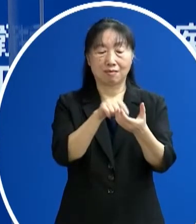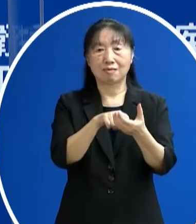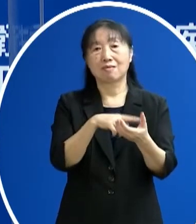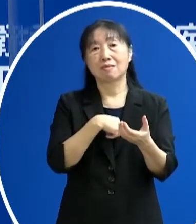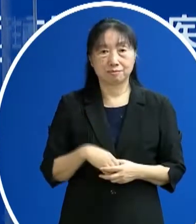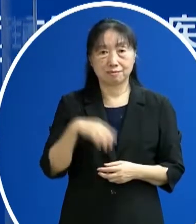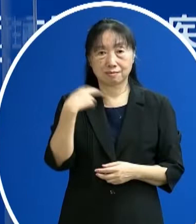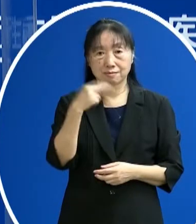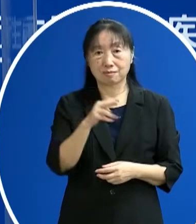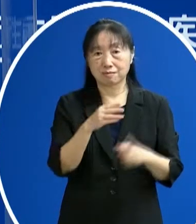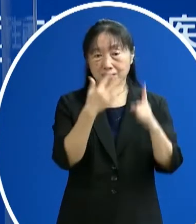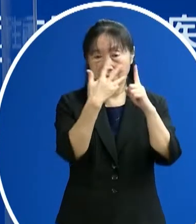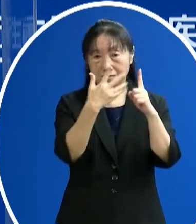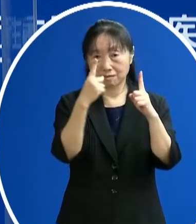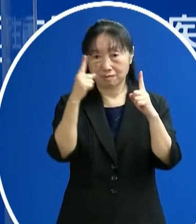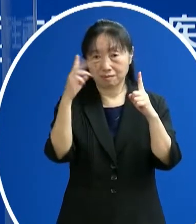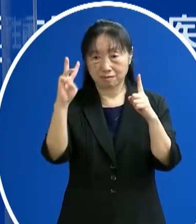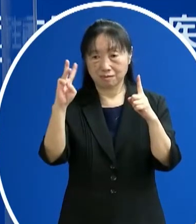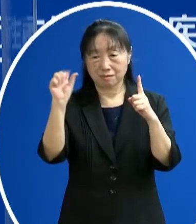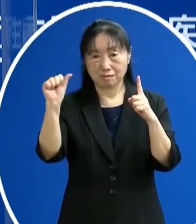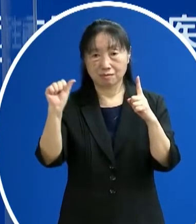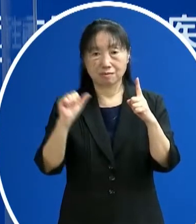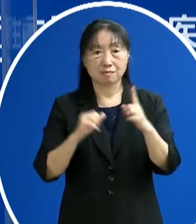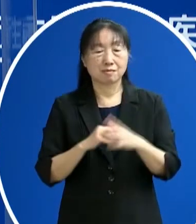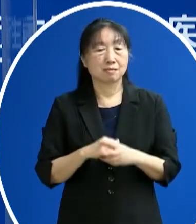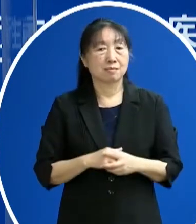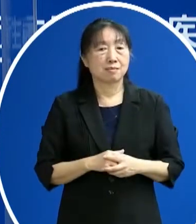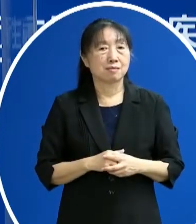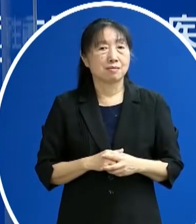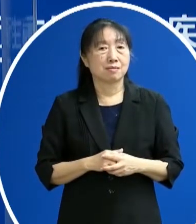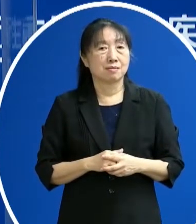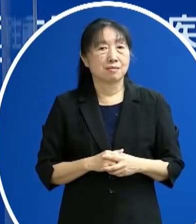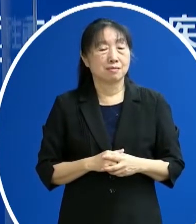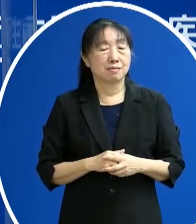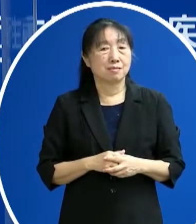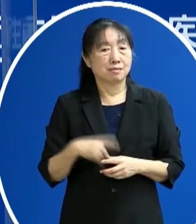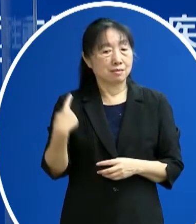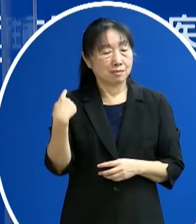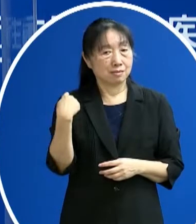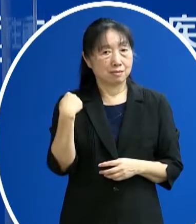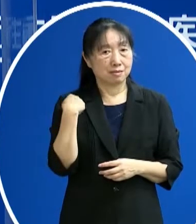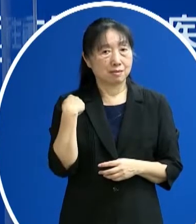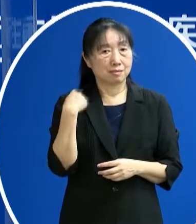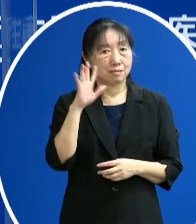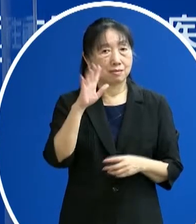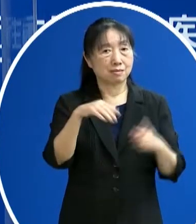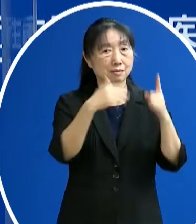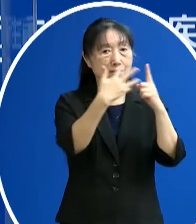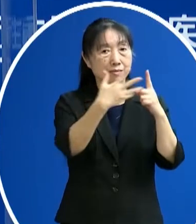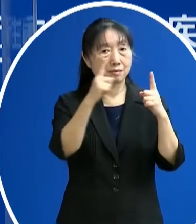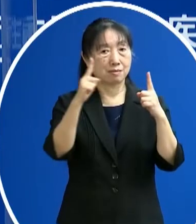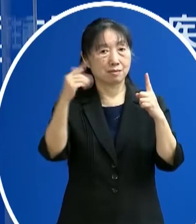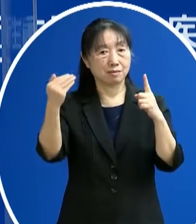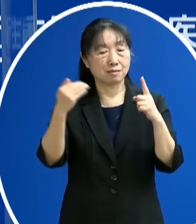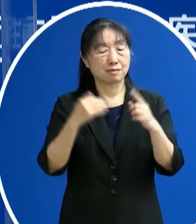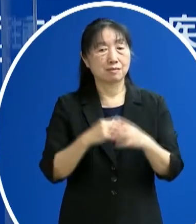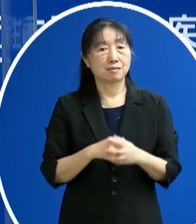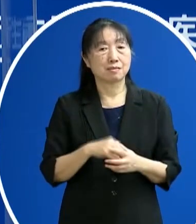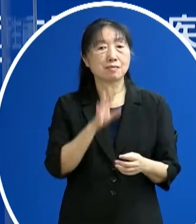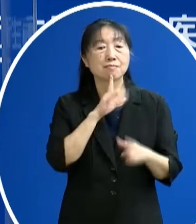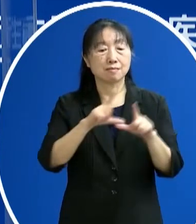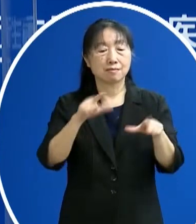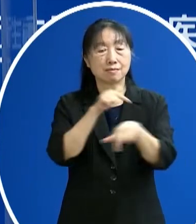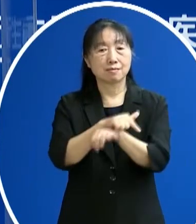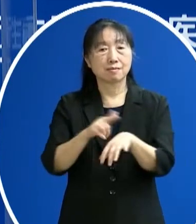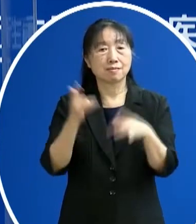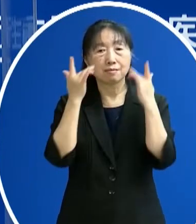是这样子。18135这里面在，因为我们昨天有因为有一个18119是在大南